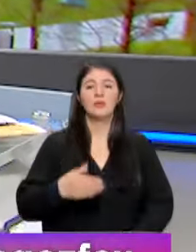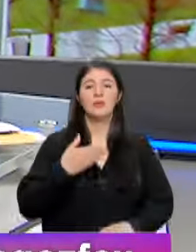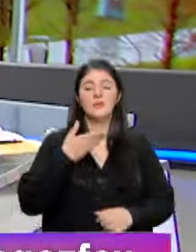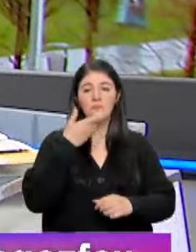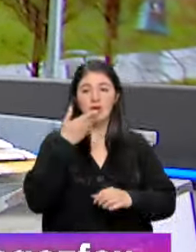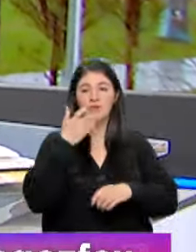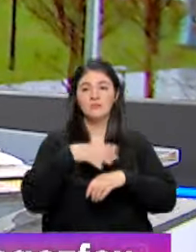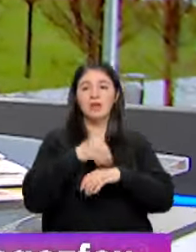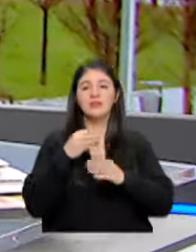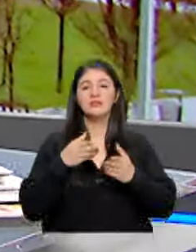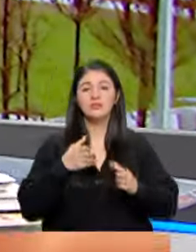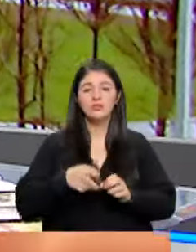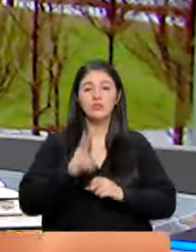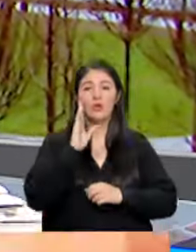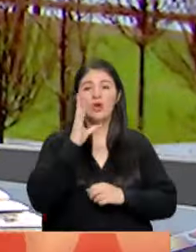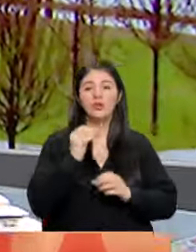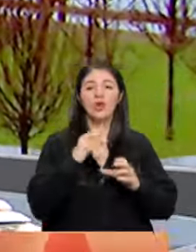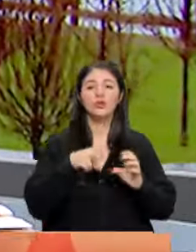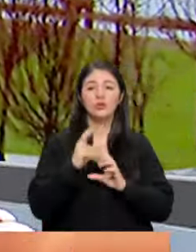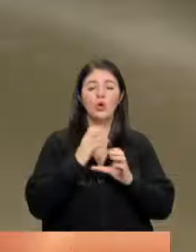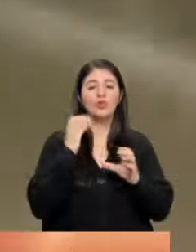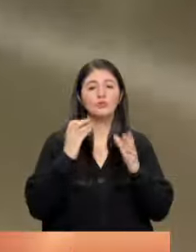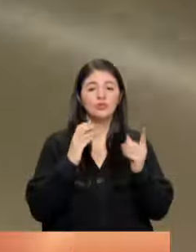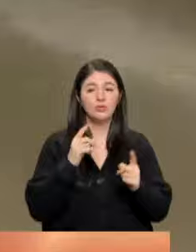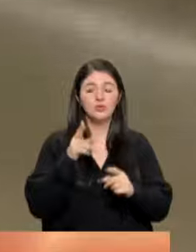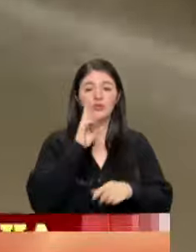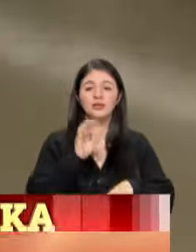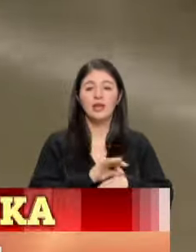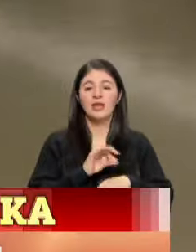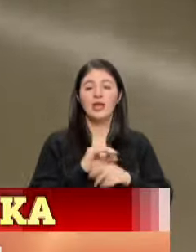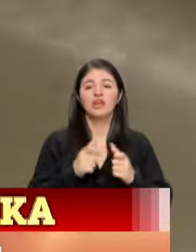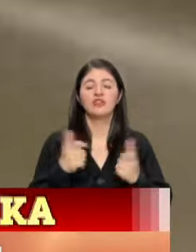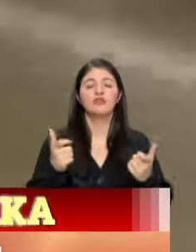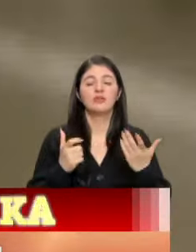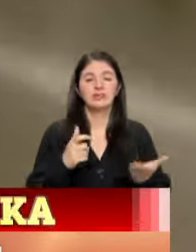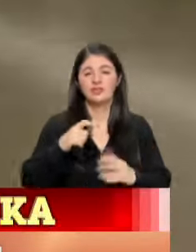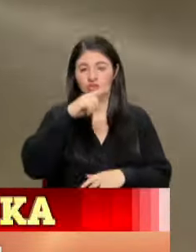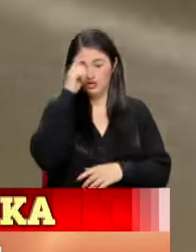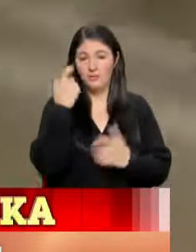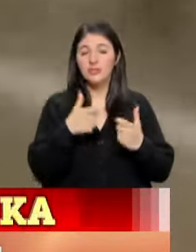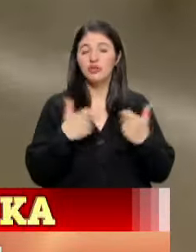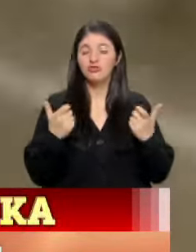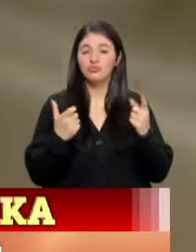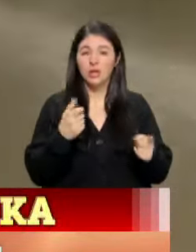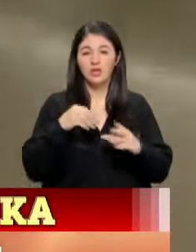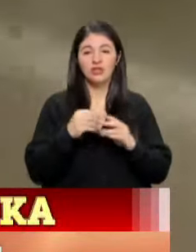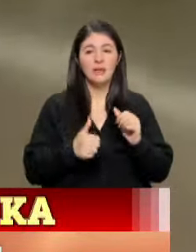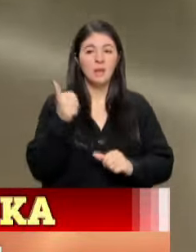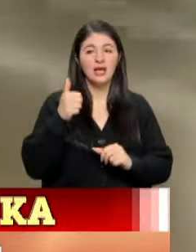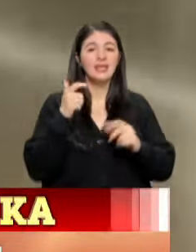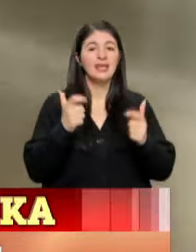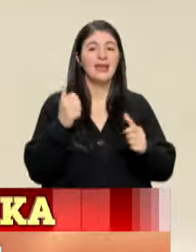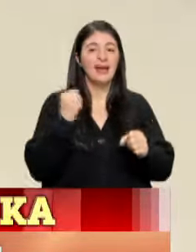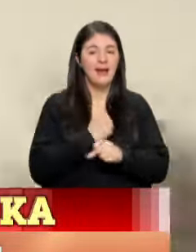Marmaris Mardin seferini yapan yolcu otobüsü. Bir son dakika gelişmesi, sıcak bir gelişme. İçişleri Bakanı